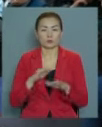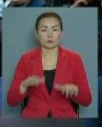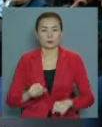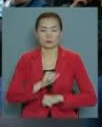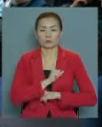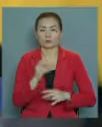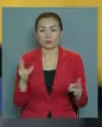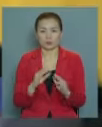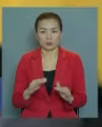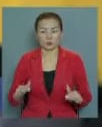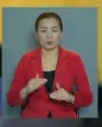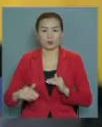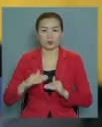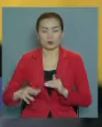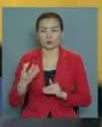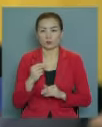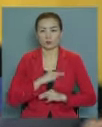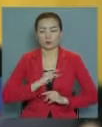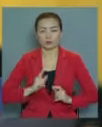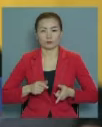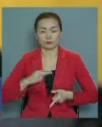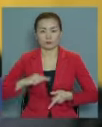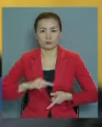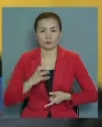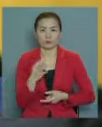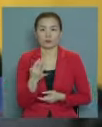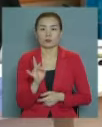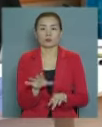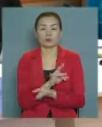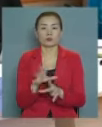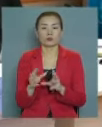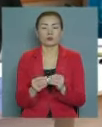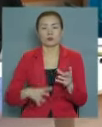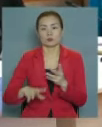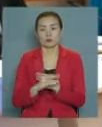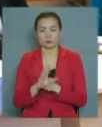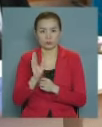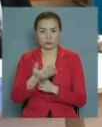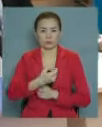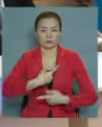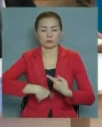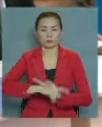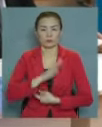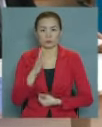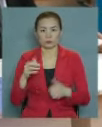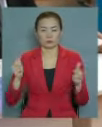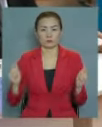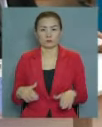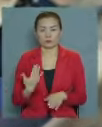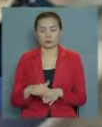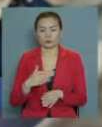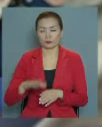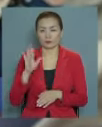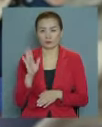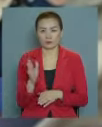отдыха, детских площадок, а также трудоустройства. Серик Шапкенов отметил, что все вопросы, поднятые гражданами, будут решаться поэтапно